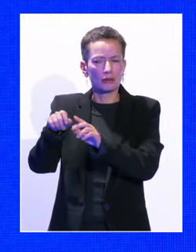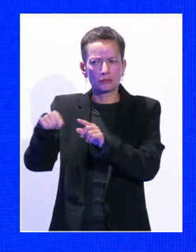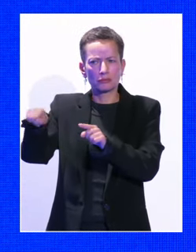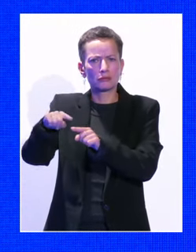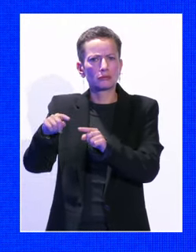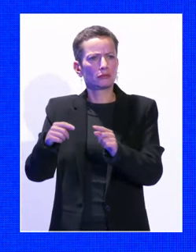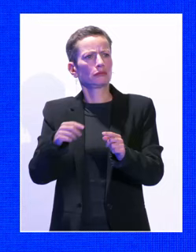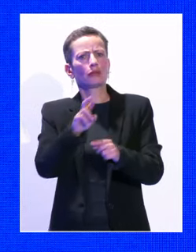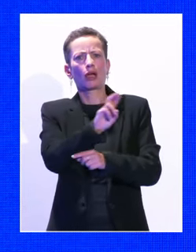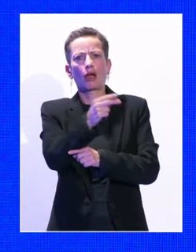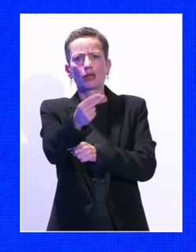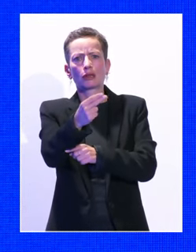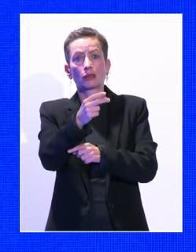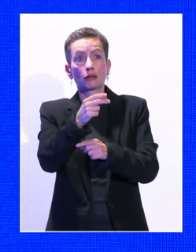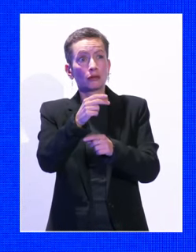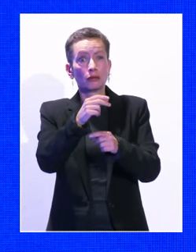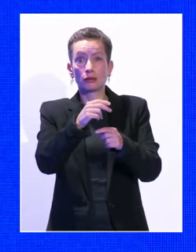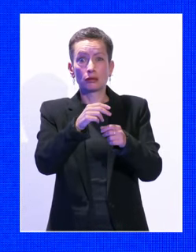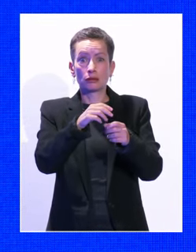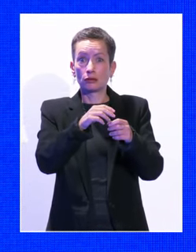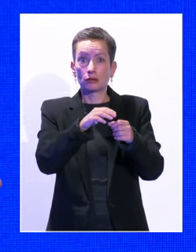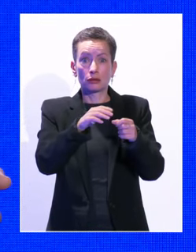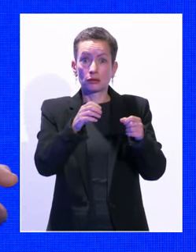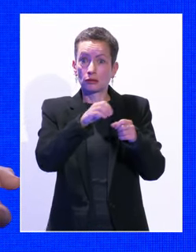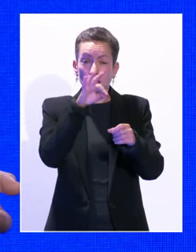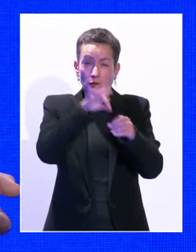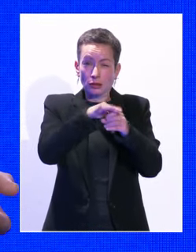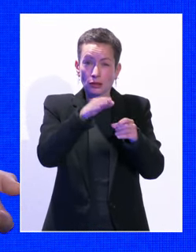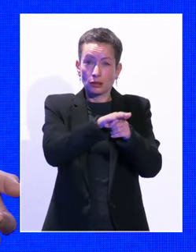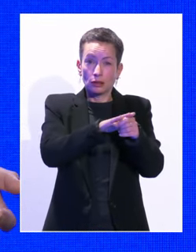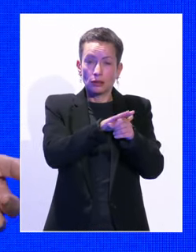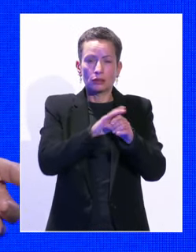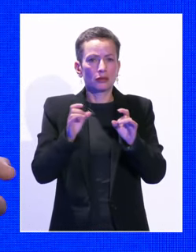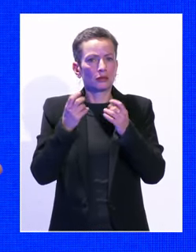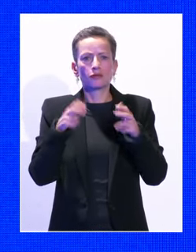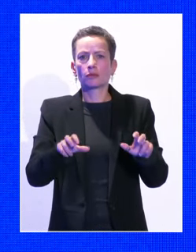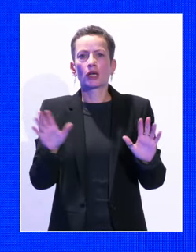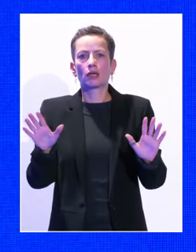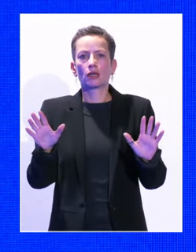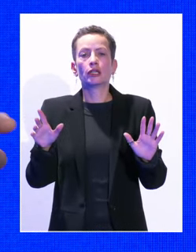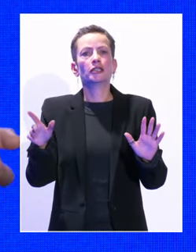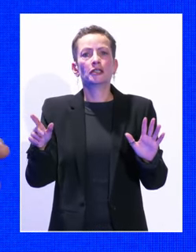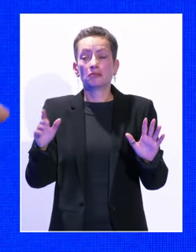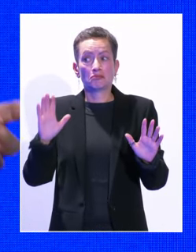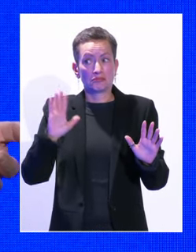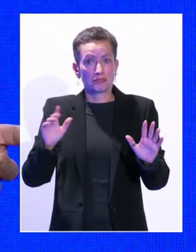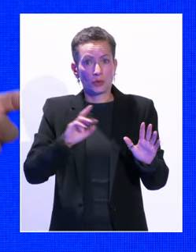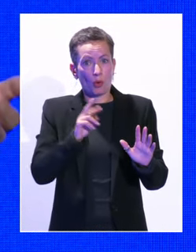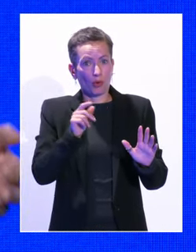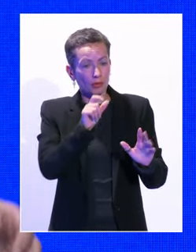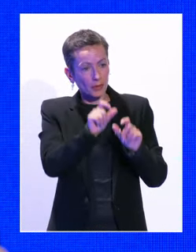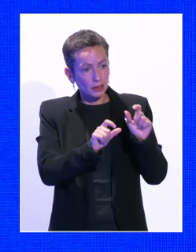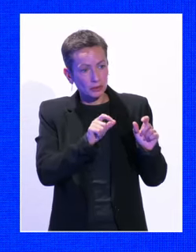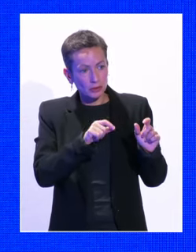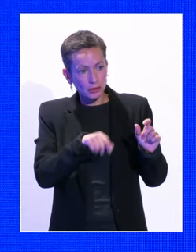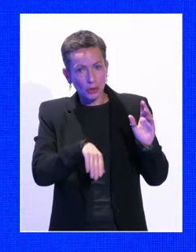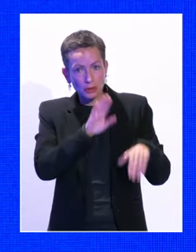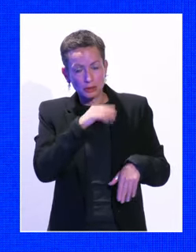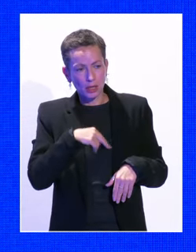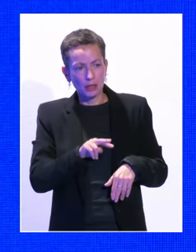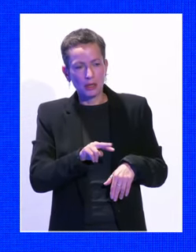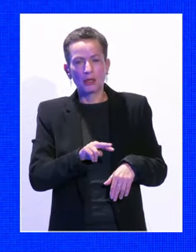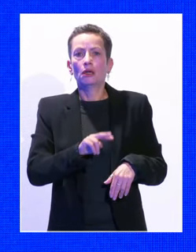national ait tous les pouvoirs ont soutenu par leur vote des électeurs auxquels ils n'auraient jamais songé d'apporter leur